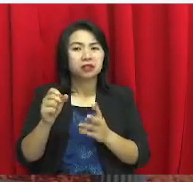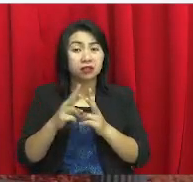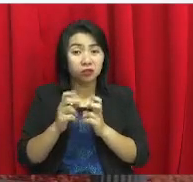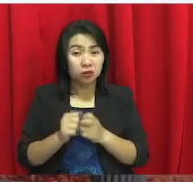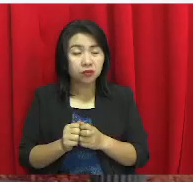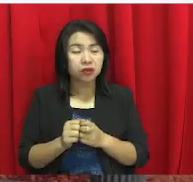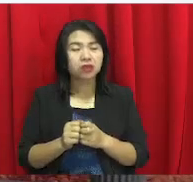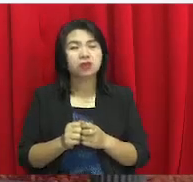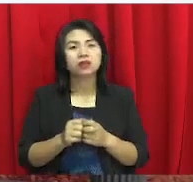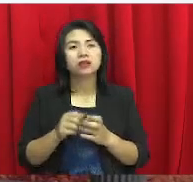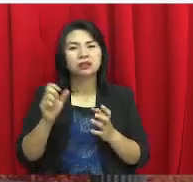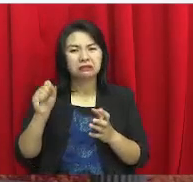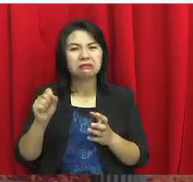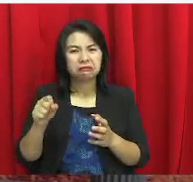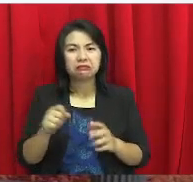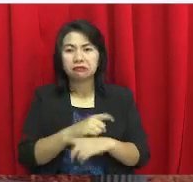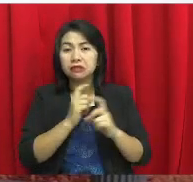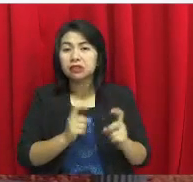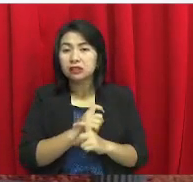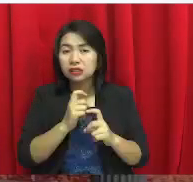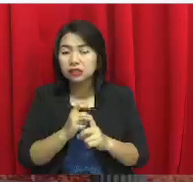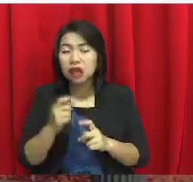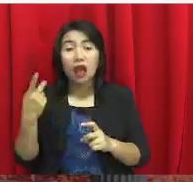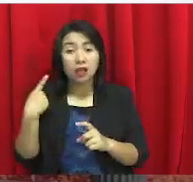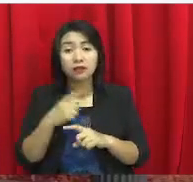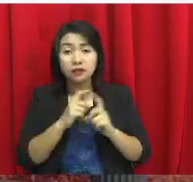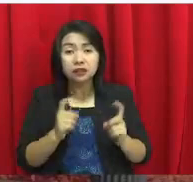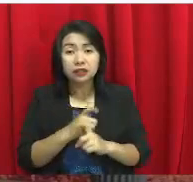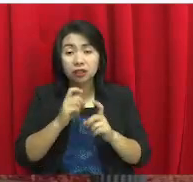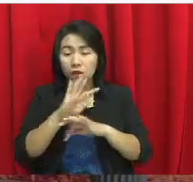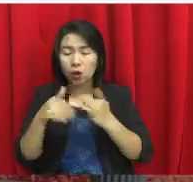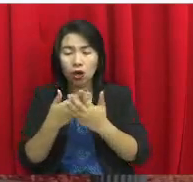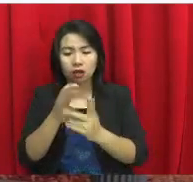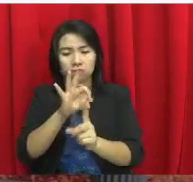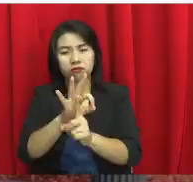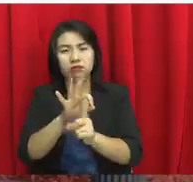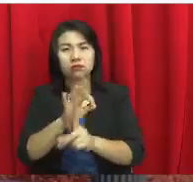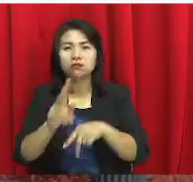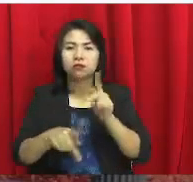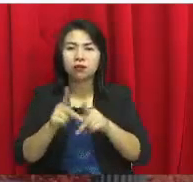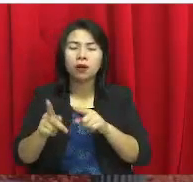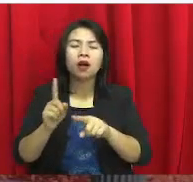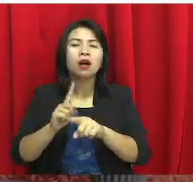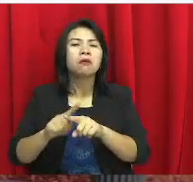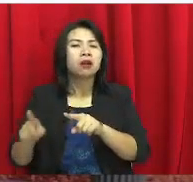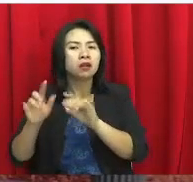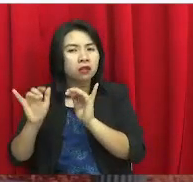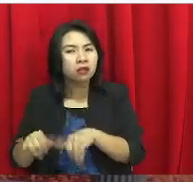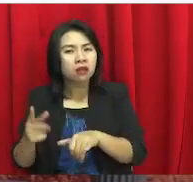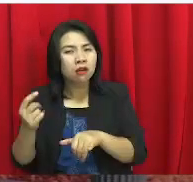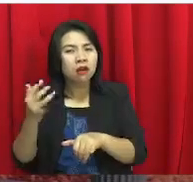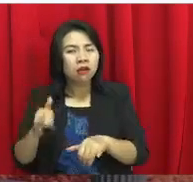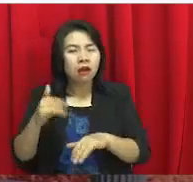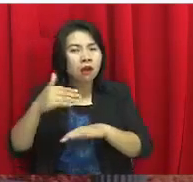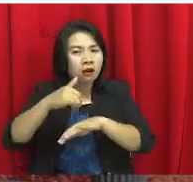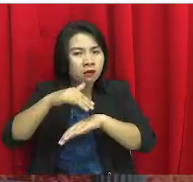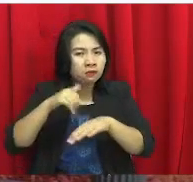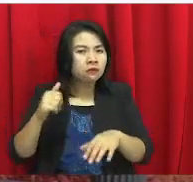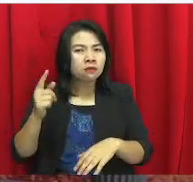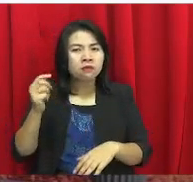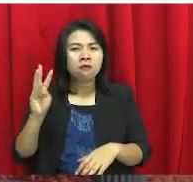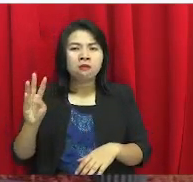themselves Christian. Diba? Hindi po yan lingit sa ating kalaman. You know, bakit po sila ganun? Because